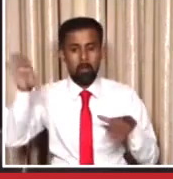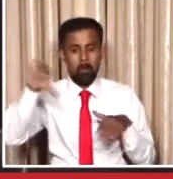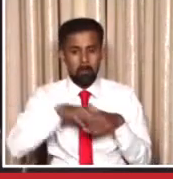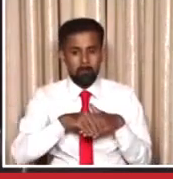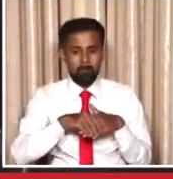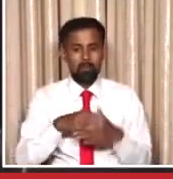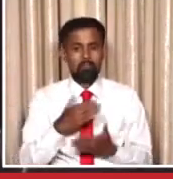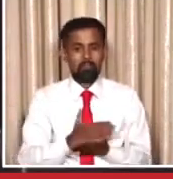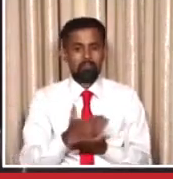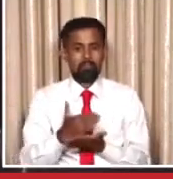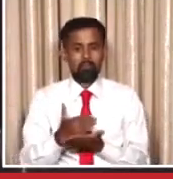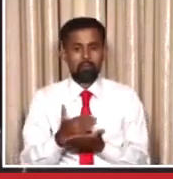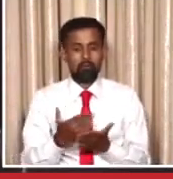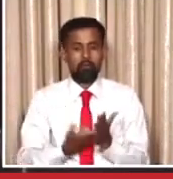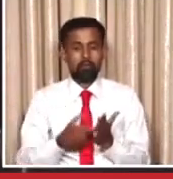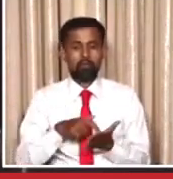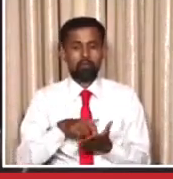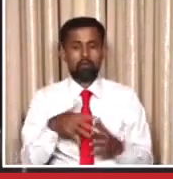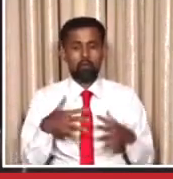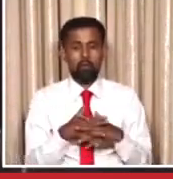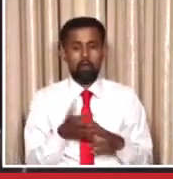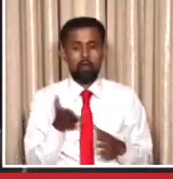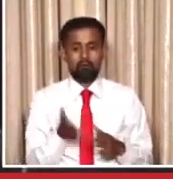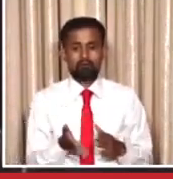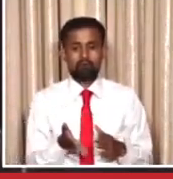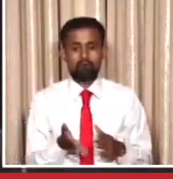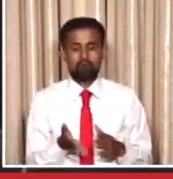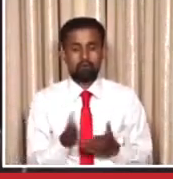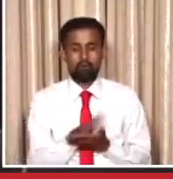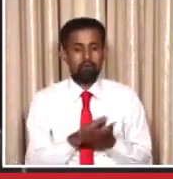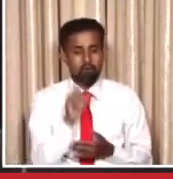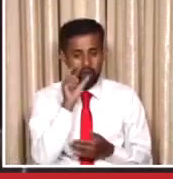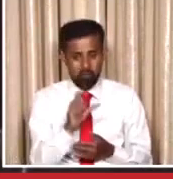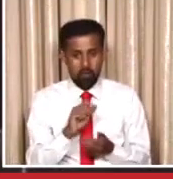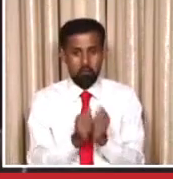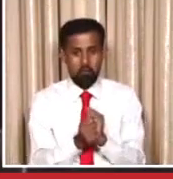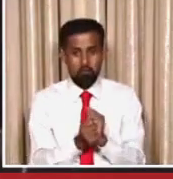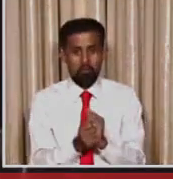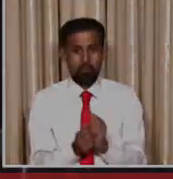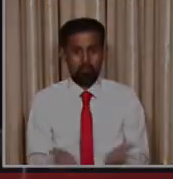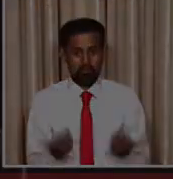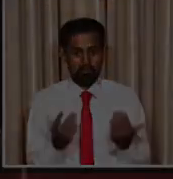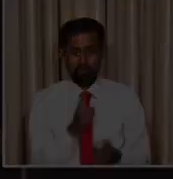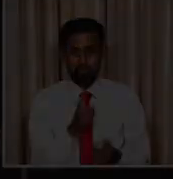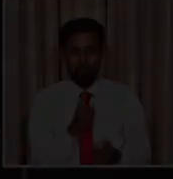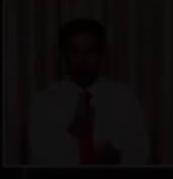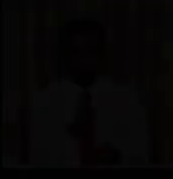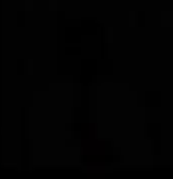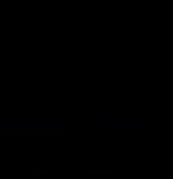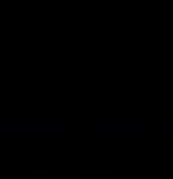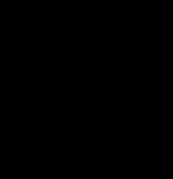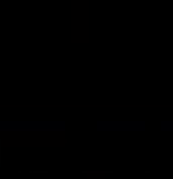இந்த சட்டம் ஏற்படுத்தி இருக்கிறது. எனவே அதை உடனடியாக மாற்றம் செய்யுமாறு வேண்டுகோள் விடுக்கின்றேன். நன்றி.